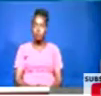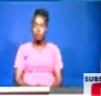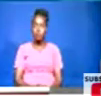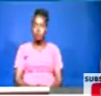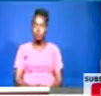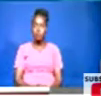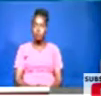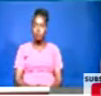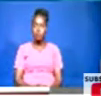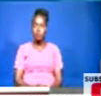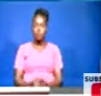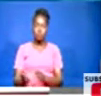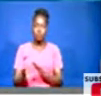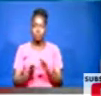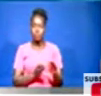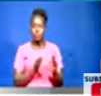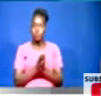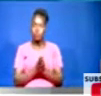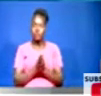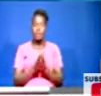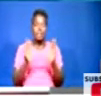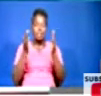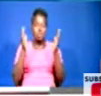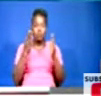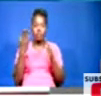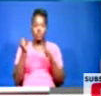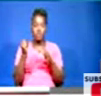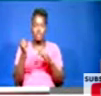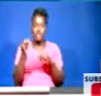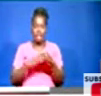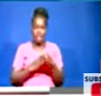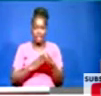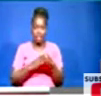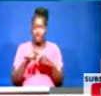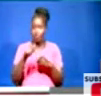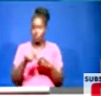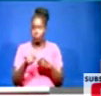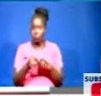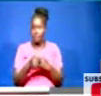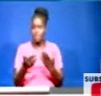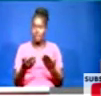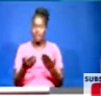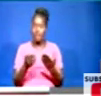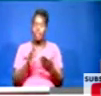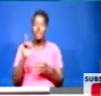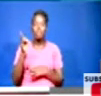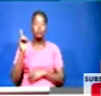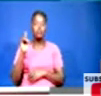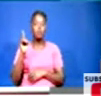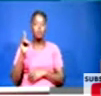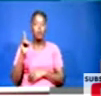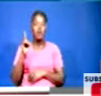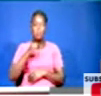wa Kwenhu. Na kwingineko ni kwamba sherehe za 59 za siku kuu ya Mashujaa katika bustani ya Uhuru jijini Nairobi zilipambwa